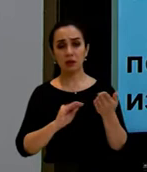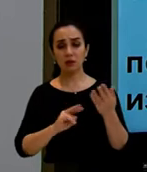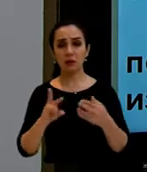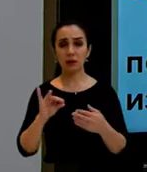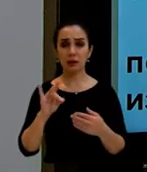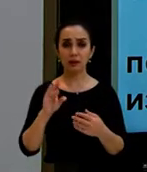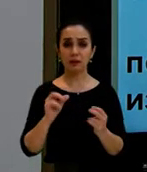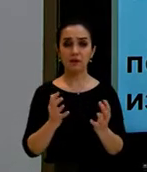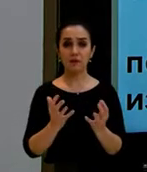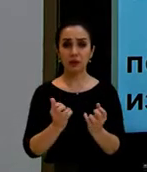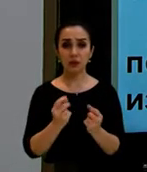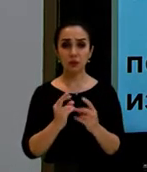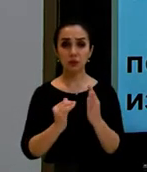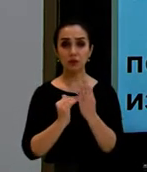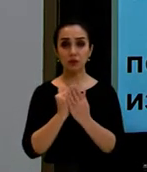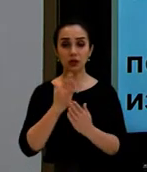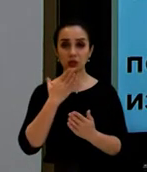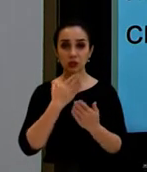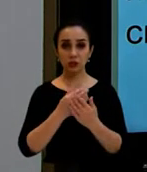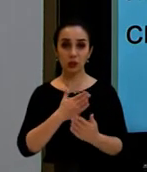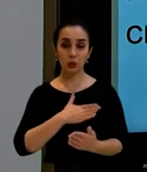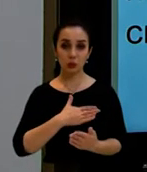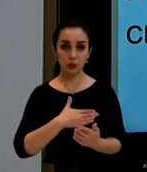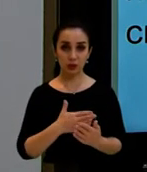лирика берет верх в его душе.